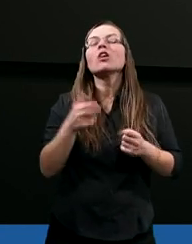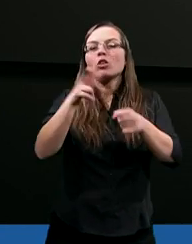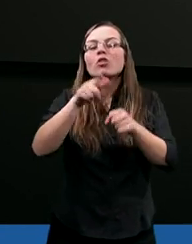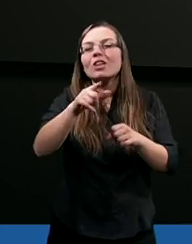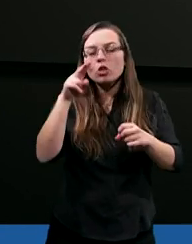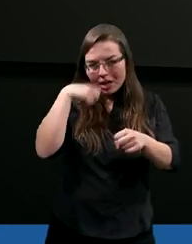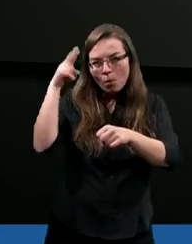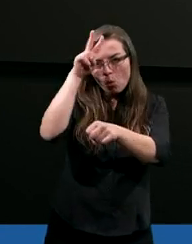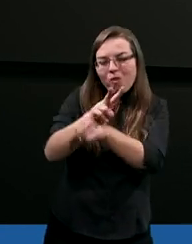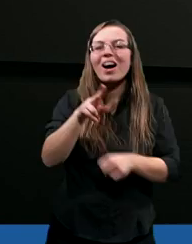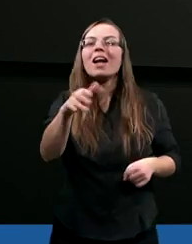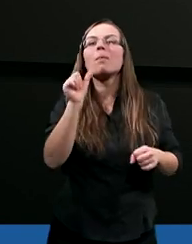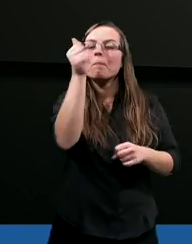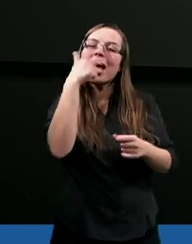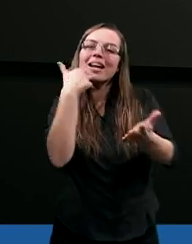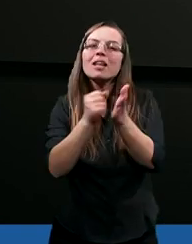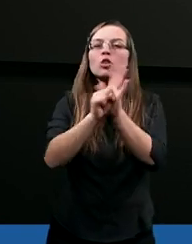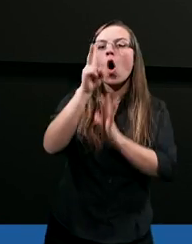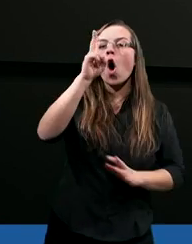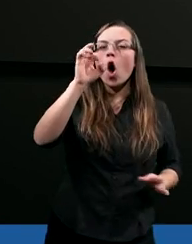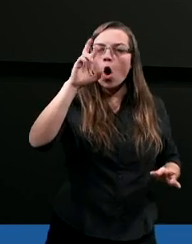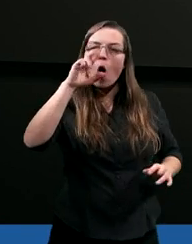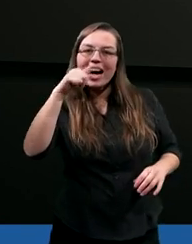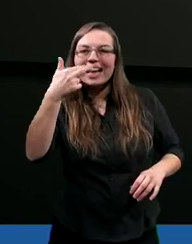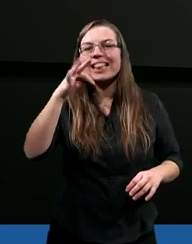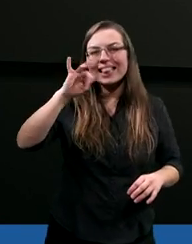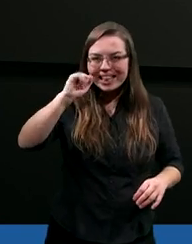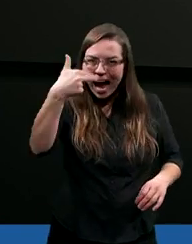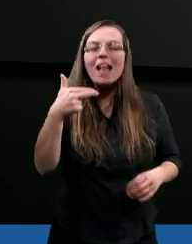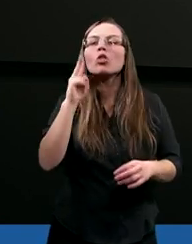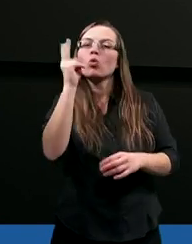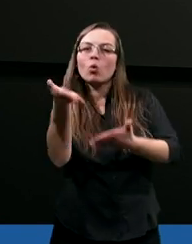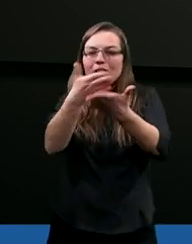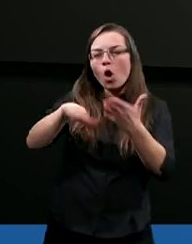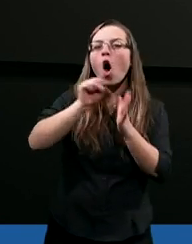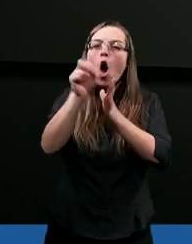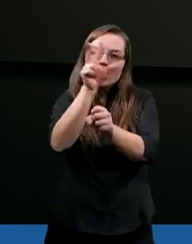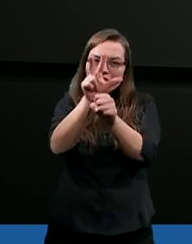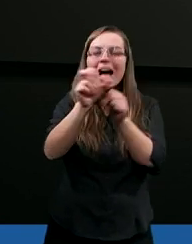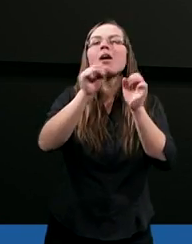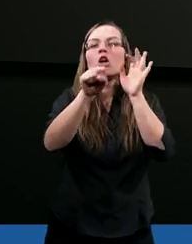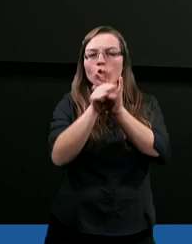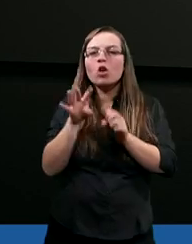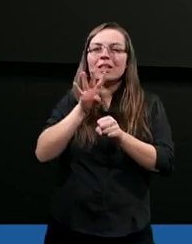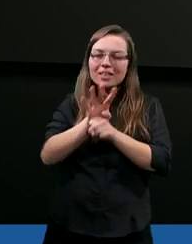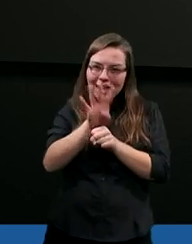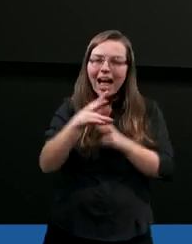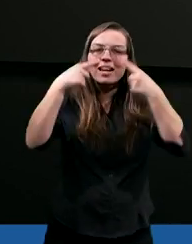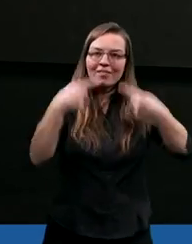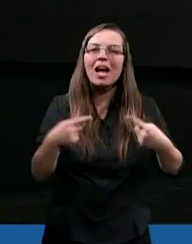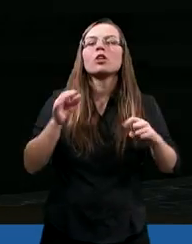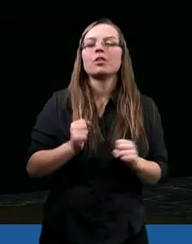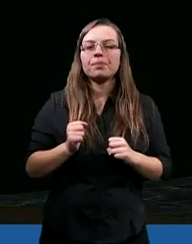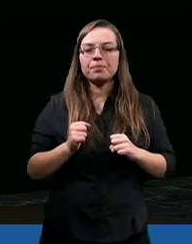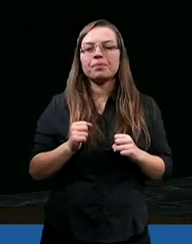ufać. Pierwszy list do Koryntian, drugi rozdział, od trzynastego po czternasty wiersz.